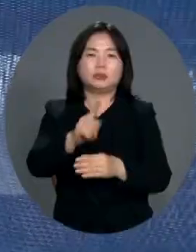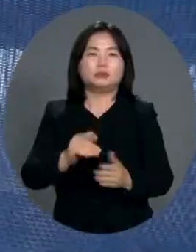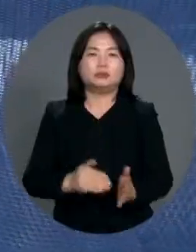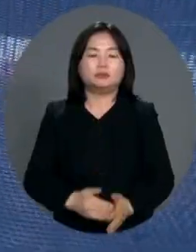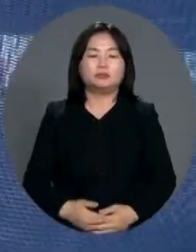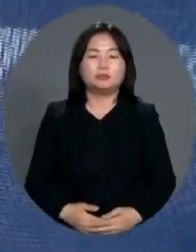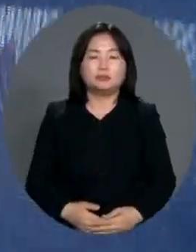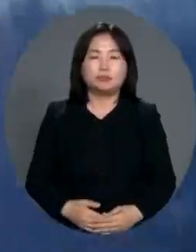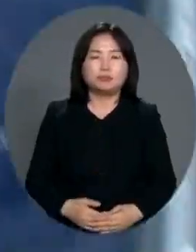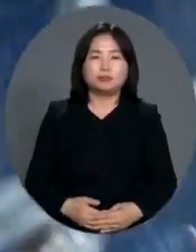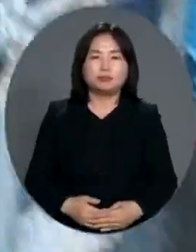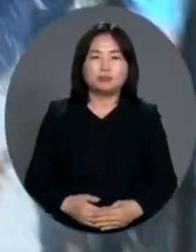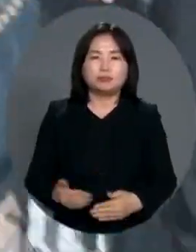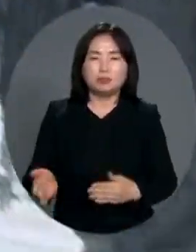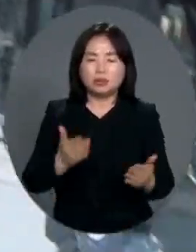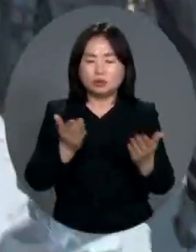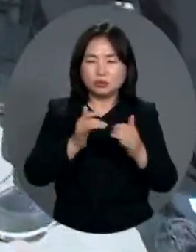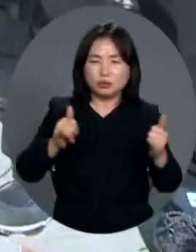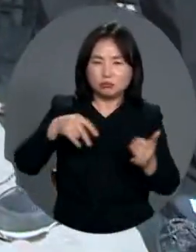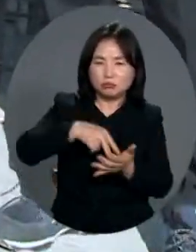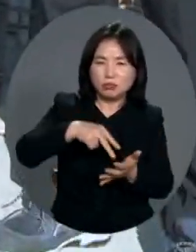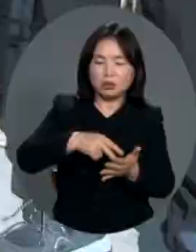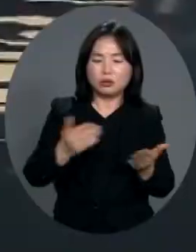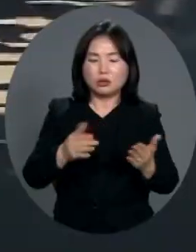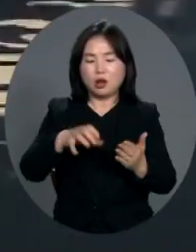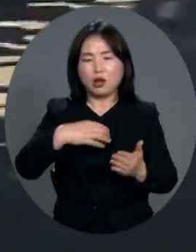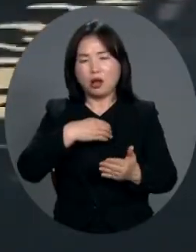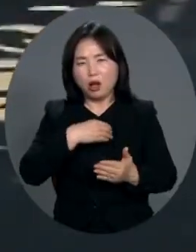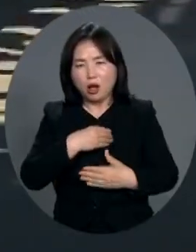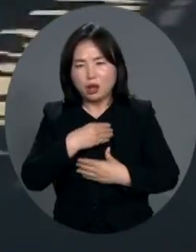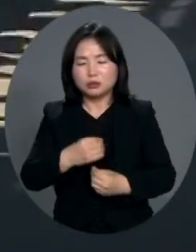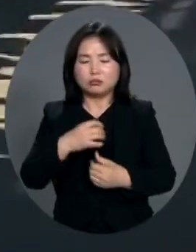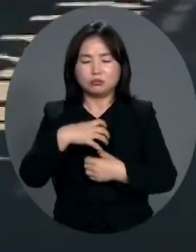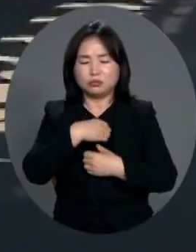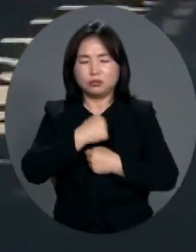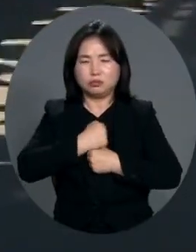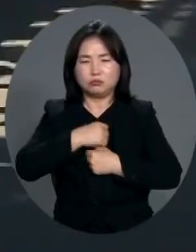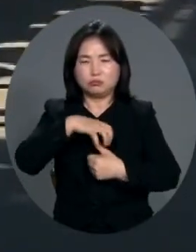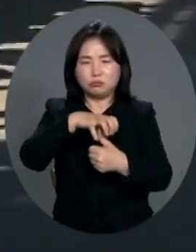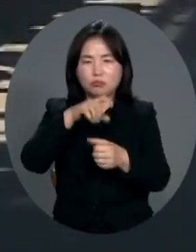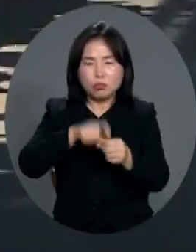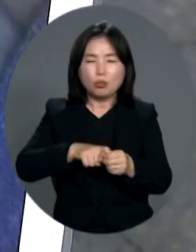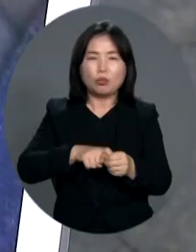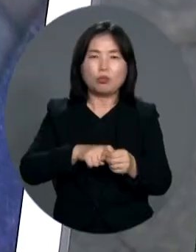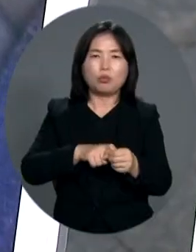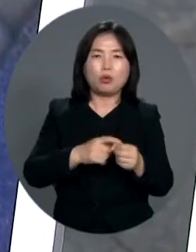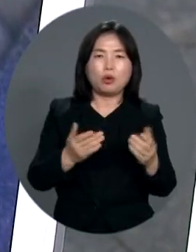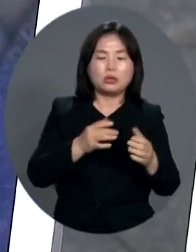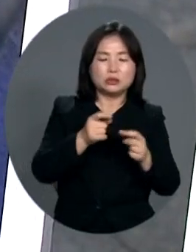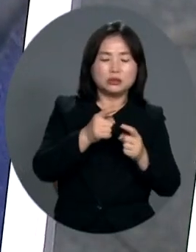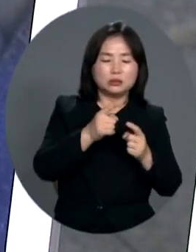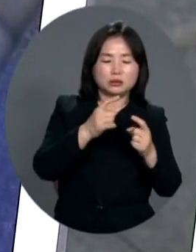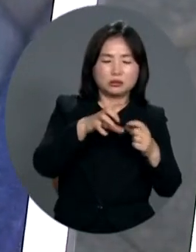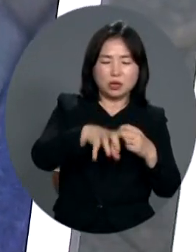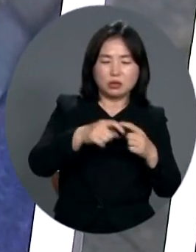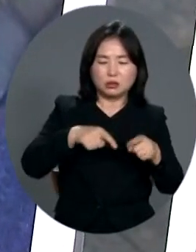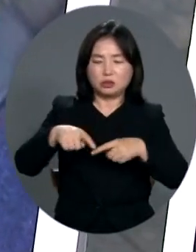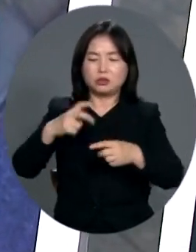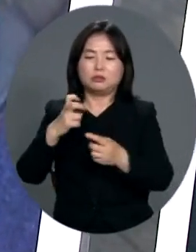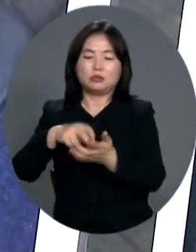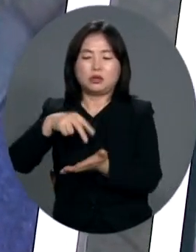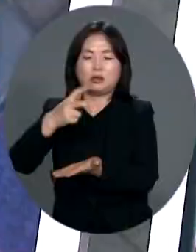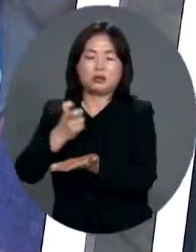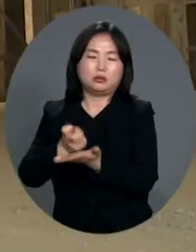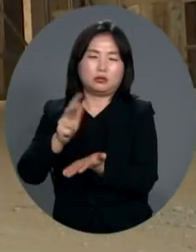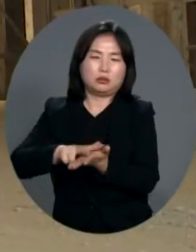덧붙였습니다. 하지만 노동계에선 일터의 안전을 지키기 위해 개별 사업장뿐 아니라 지자체 차원의 정책이 필요하다고